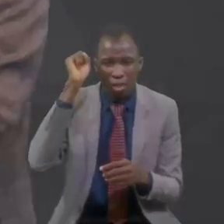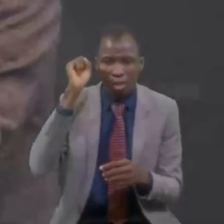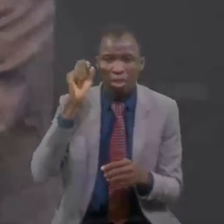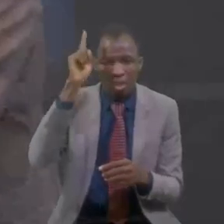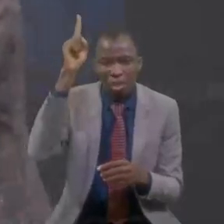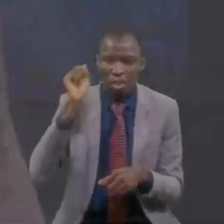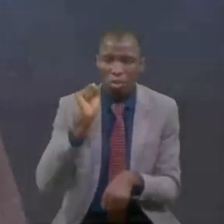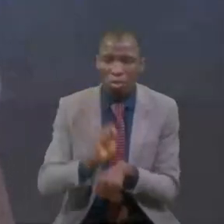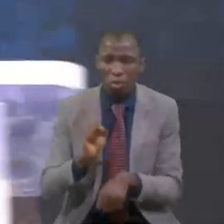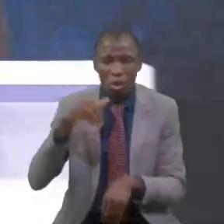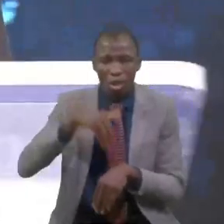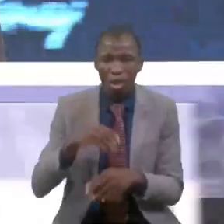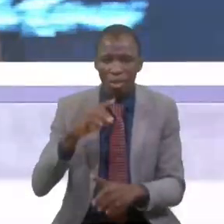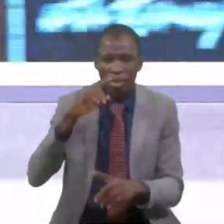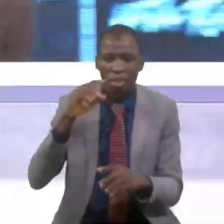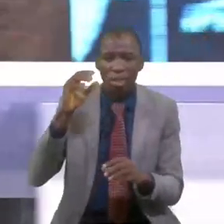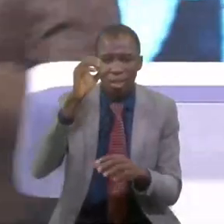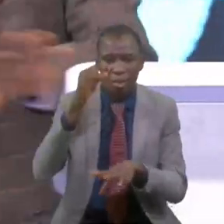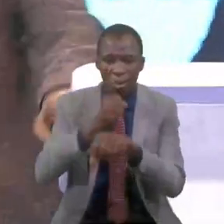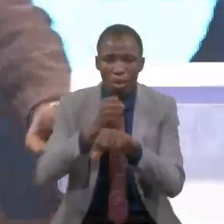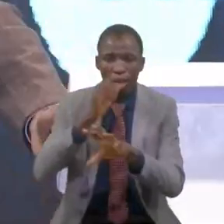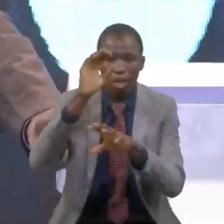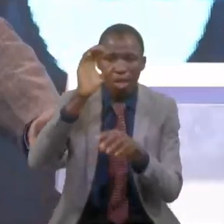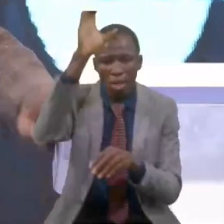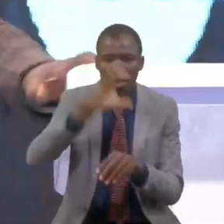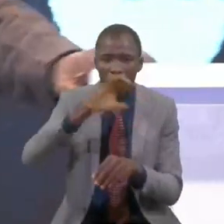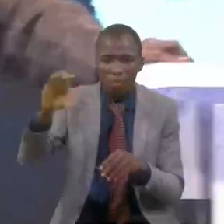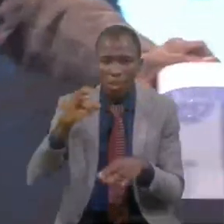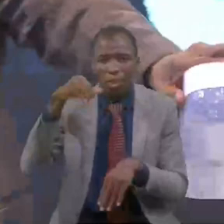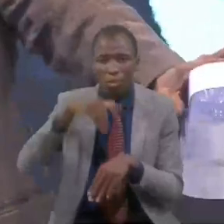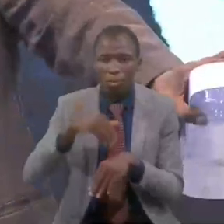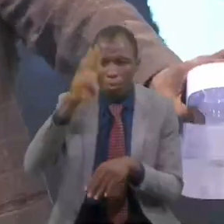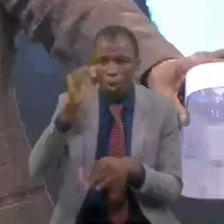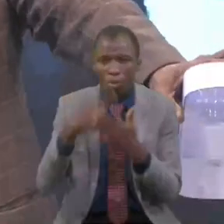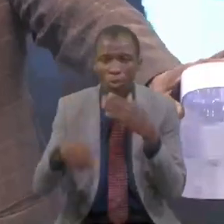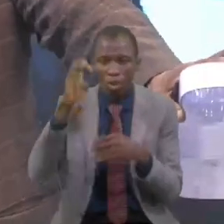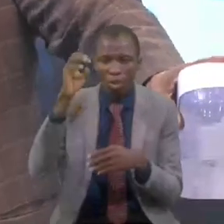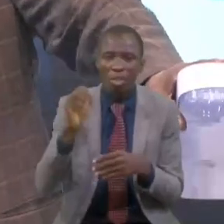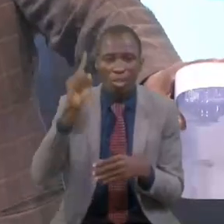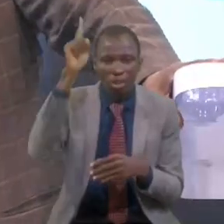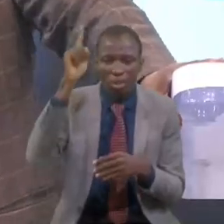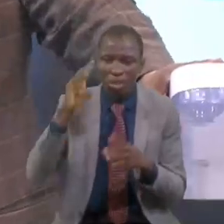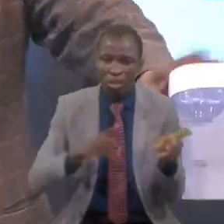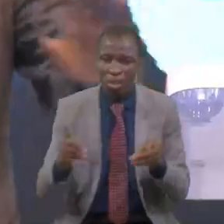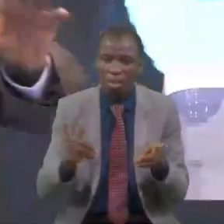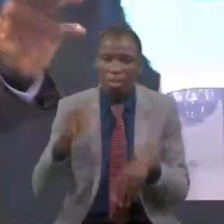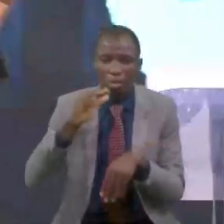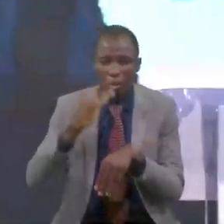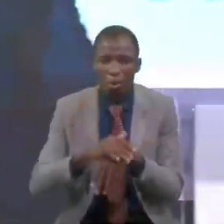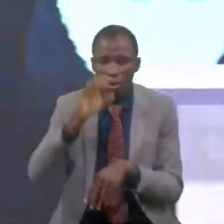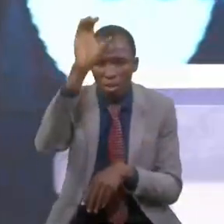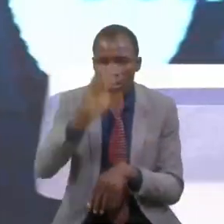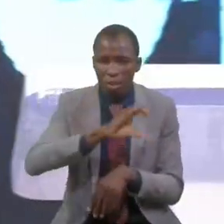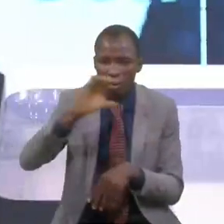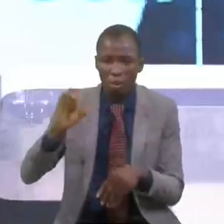œuvre au Calvaire par son sacrifice au Calvaire par ce qu'il a fait à la croix